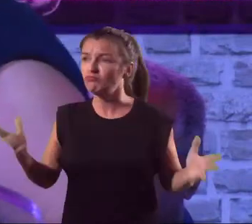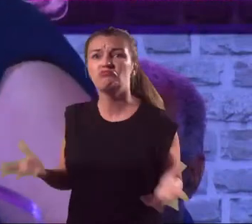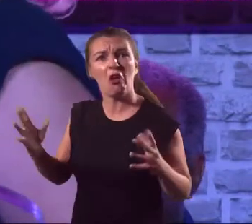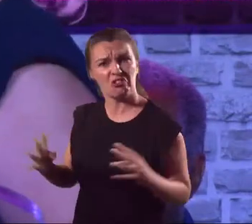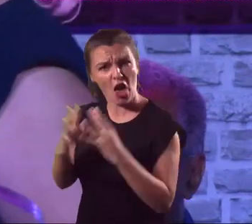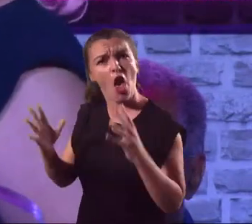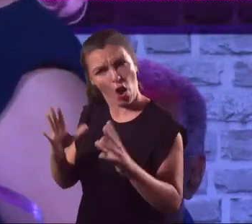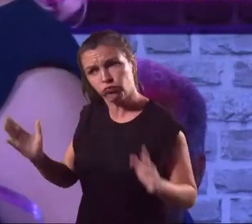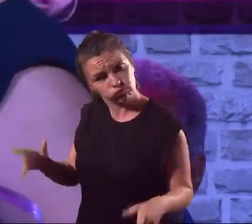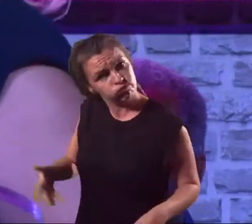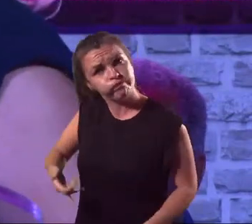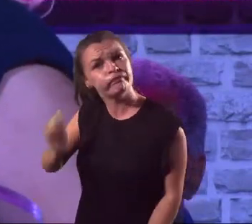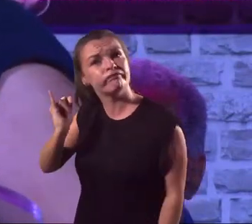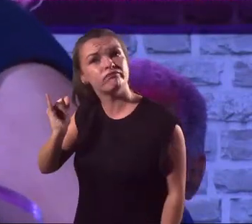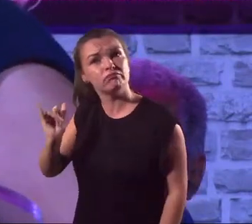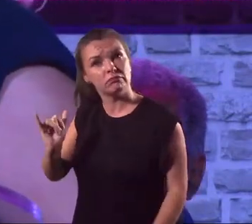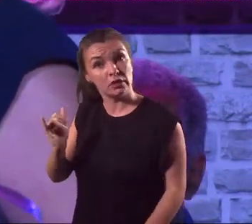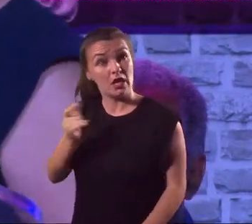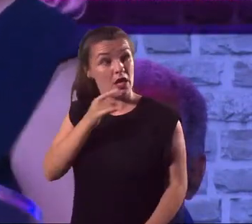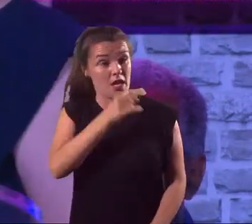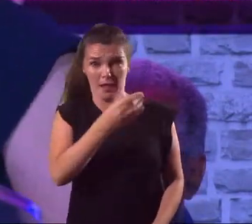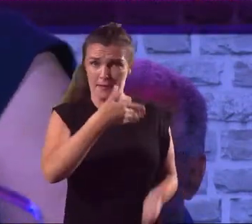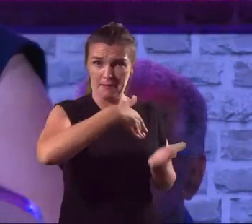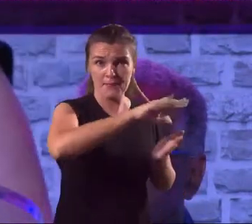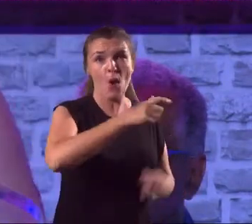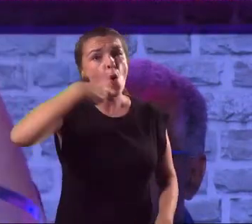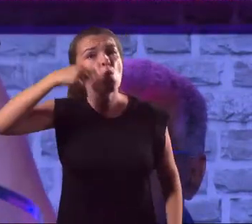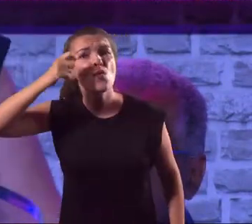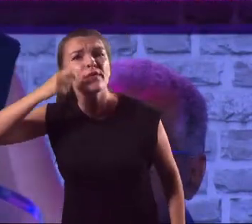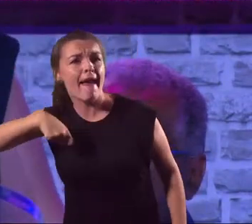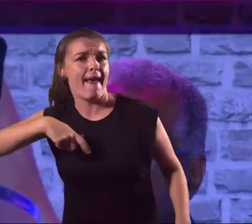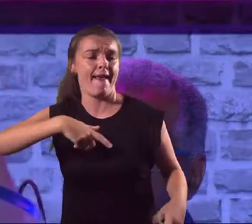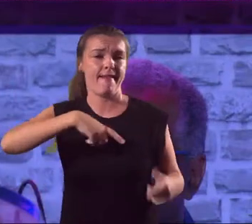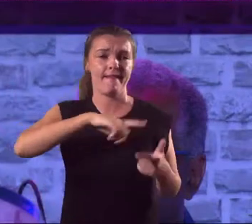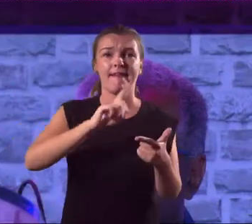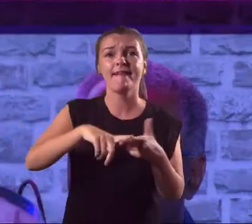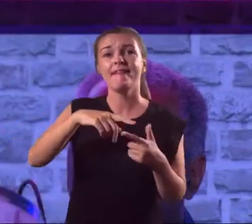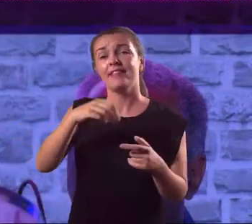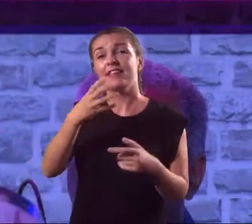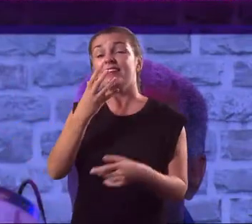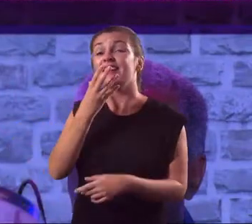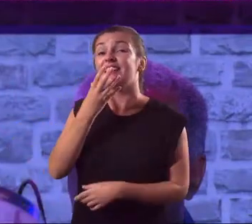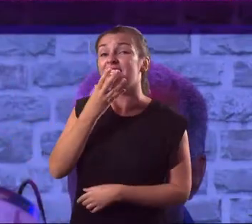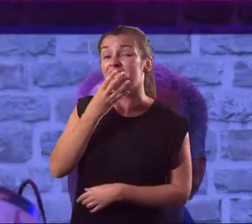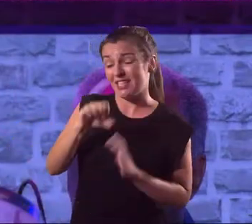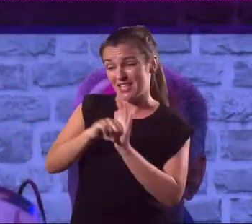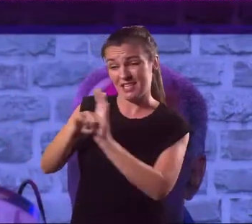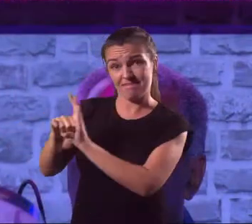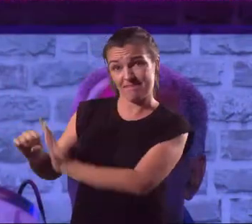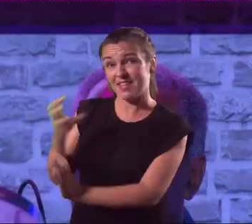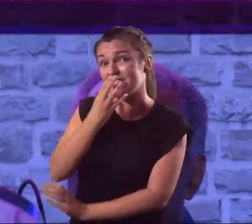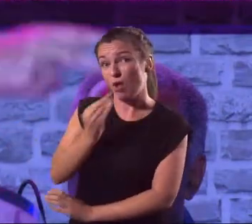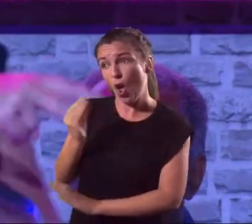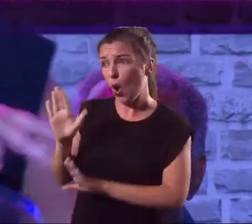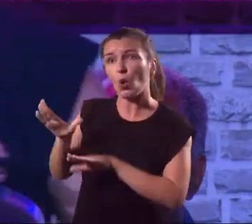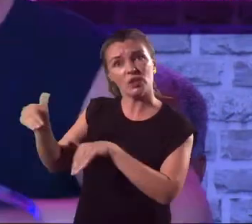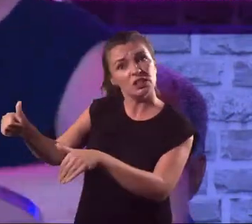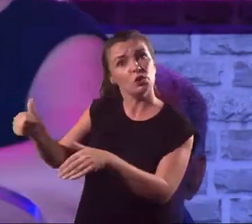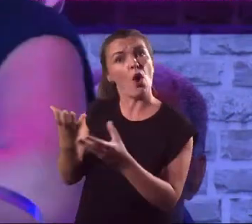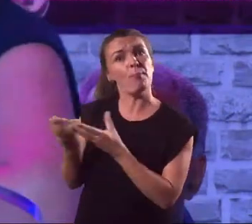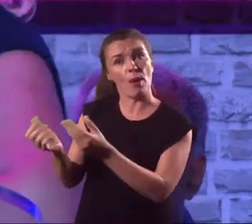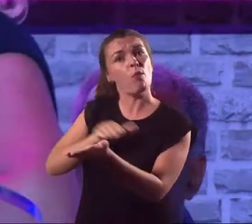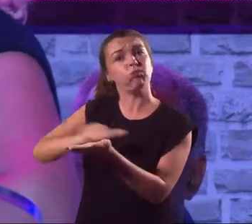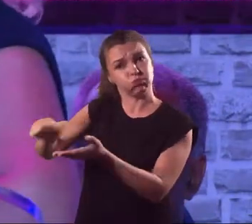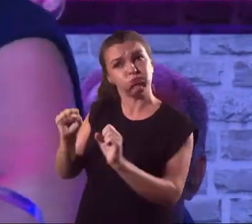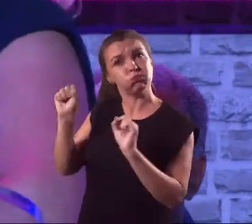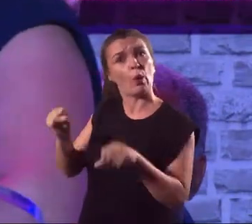soit ceux qui veulent aller envoyer des troupes en Ukraine, que ce soit ceux qui laissent Israël, l'extrême droite israélienne continuer un génocide,